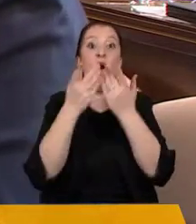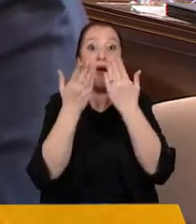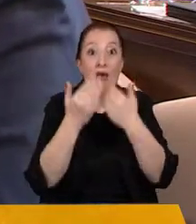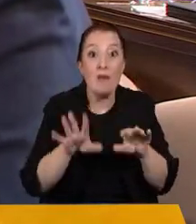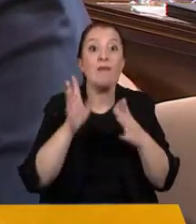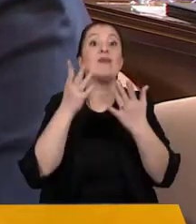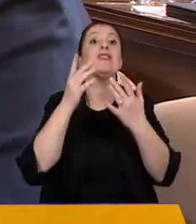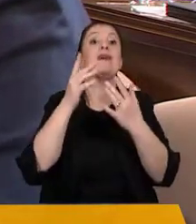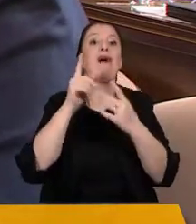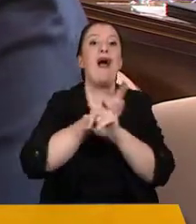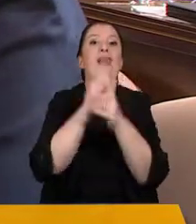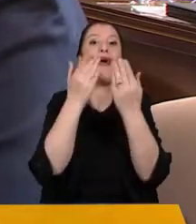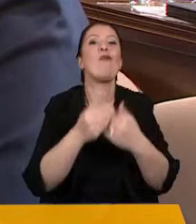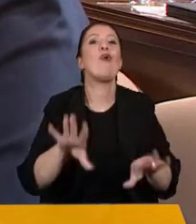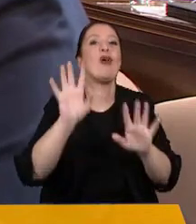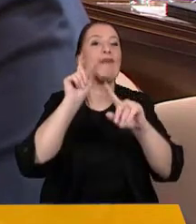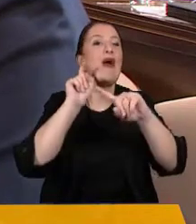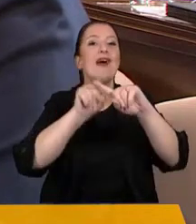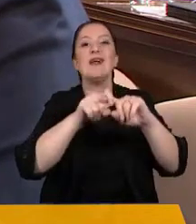süreleri en son